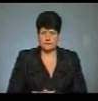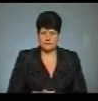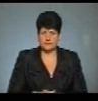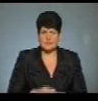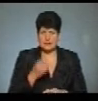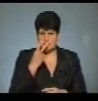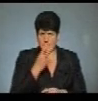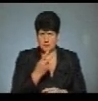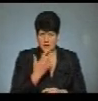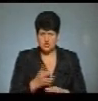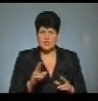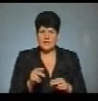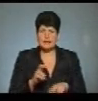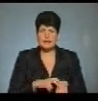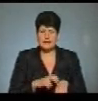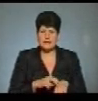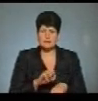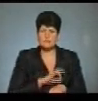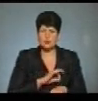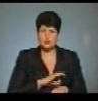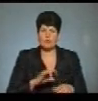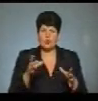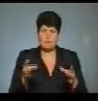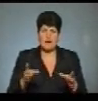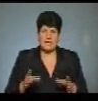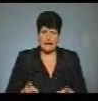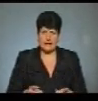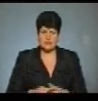цих кадрах ви бачите, як лікарі застосовують пакети.